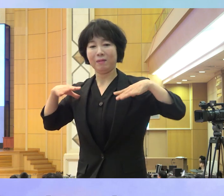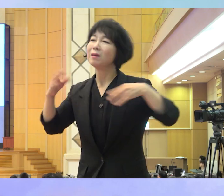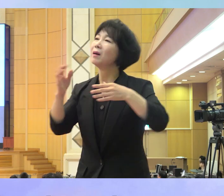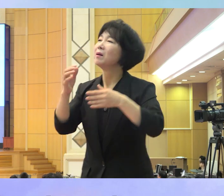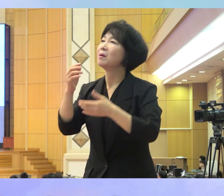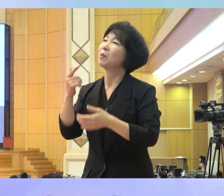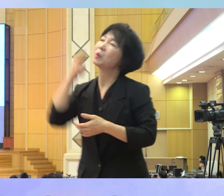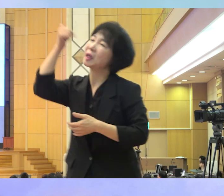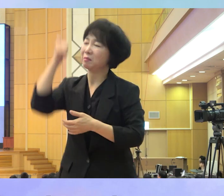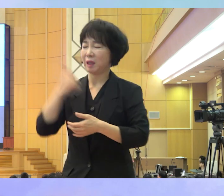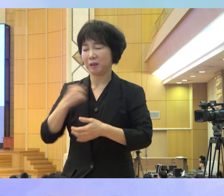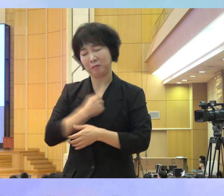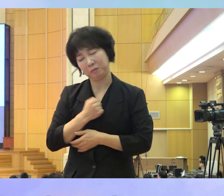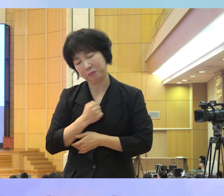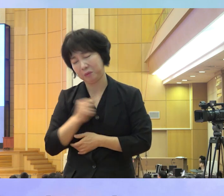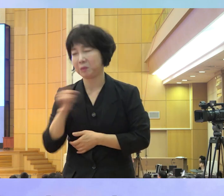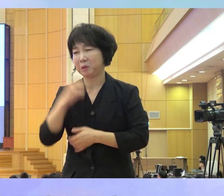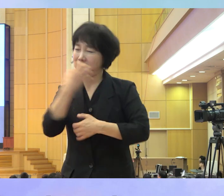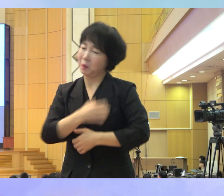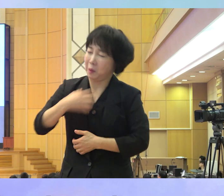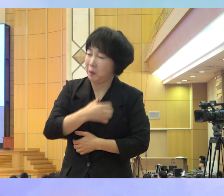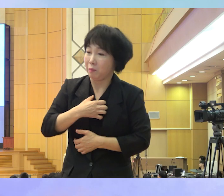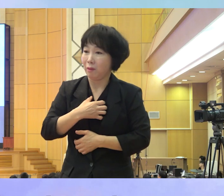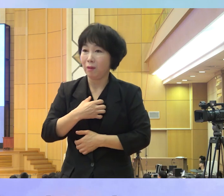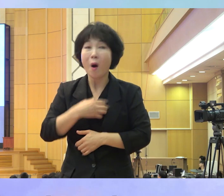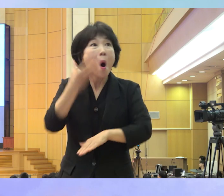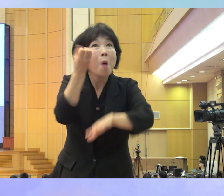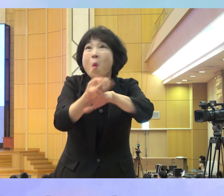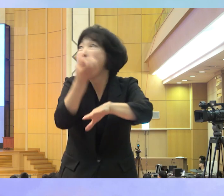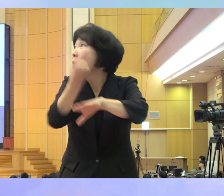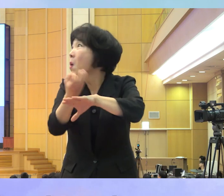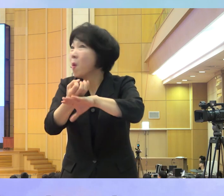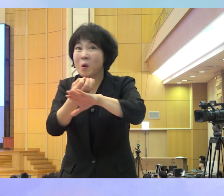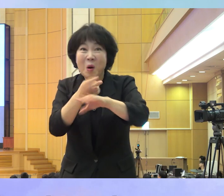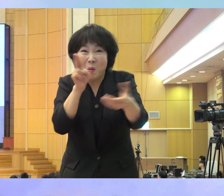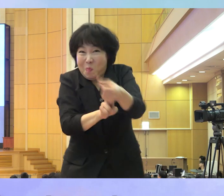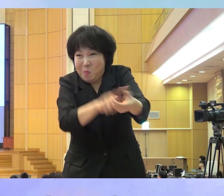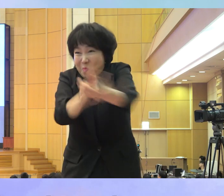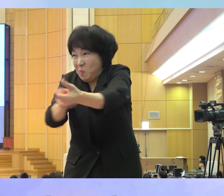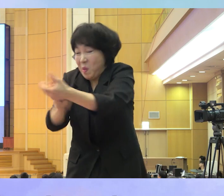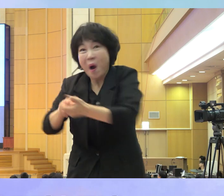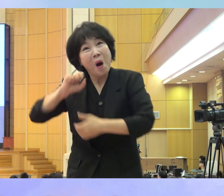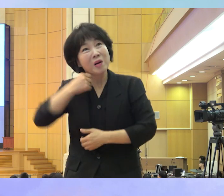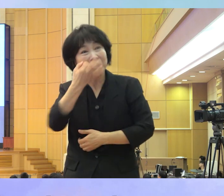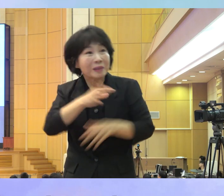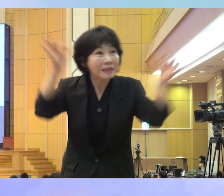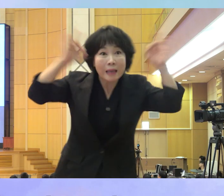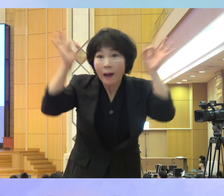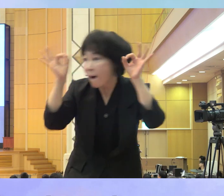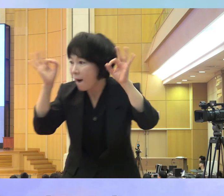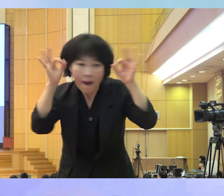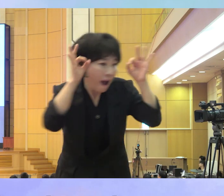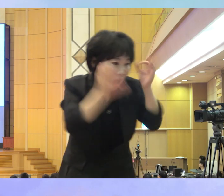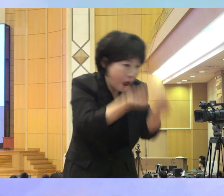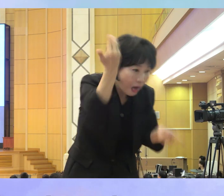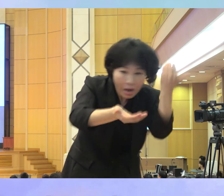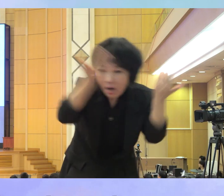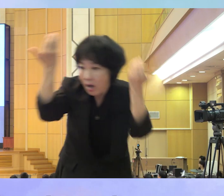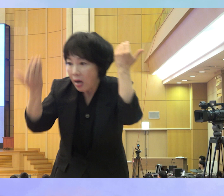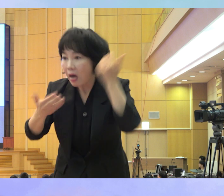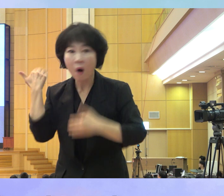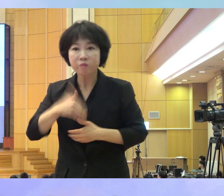속상해요. 왜? 뭘 그렇게 보물찾기 하는데 그렇게 어렵게 그냥 찾지도 힘들게 그렇게 숨겨놨냐고.